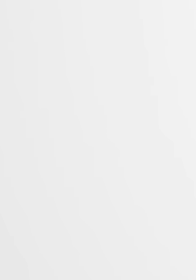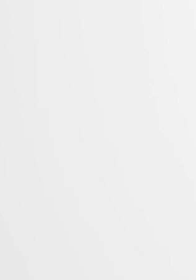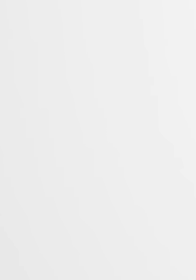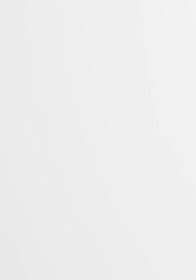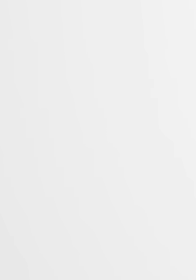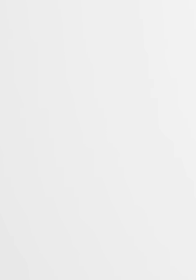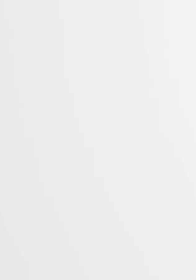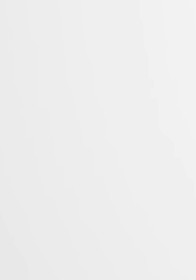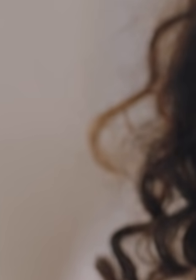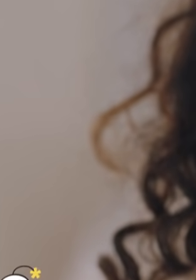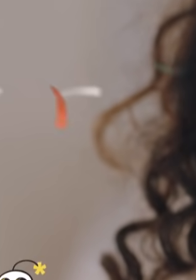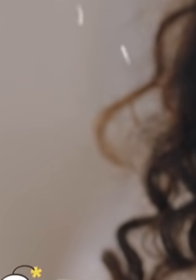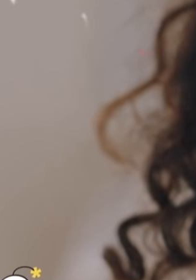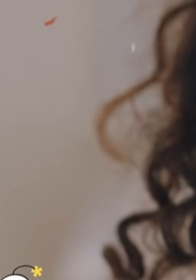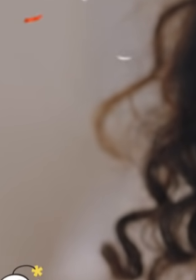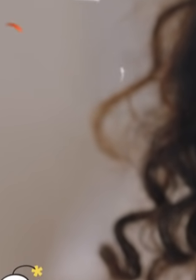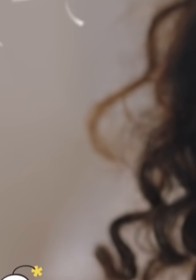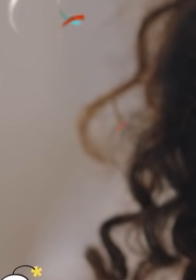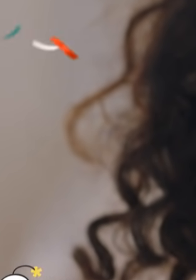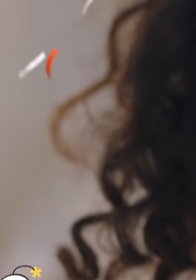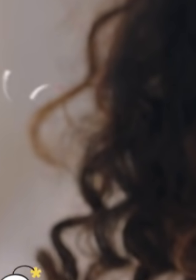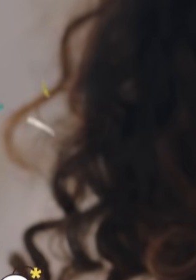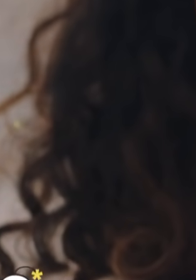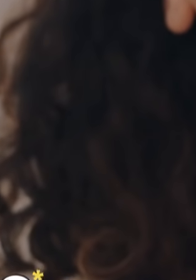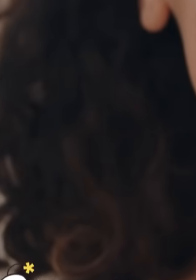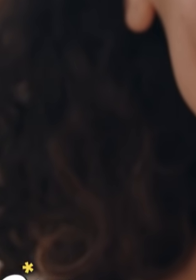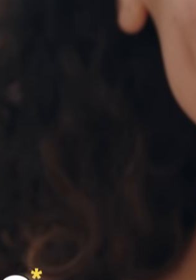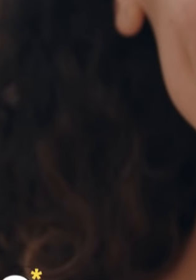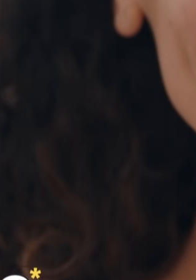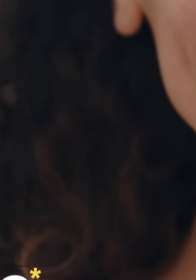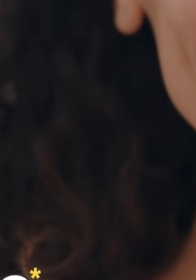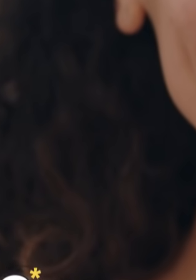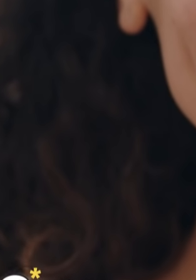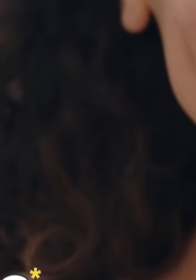התחזית בחסות. כשמקבלים חיוך חדש, חוגגים